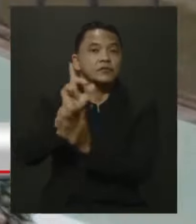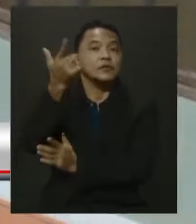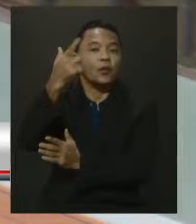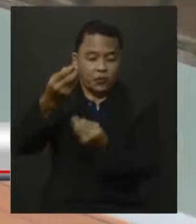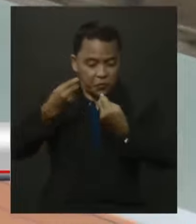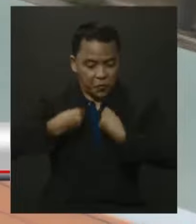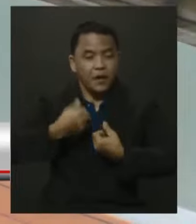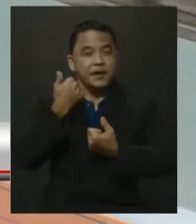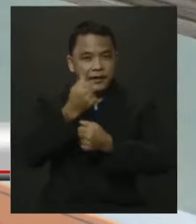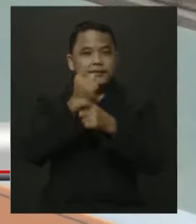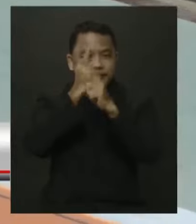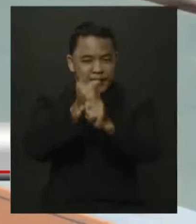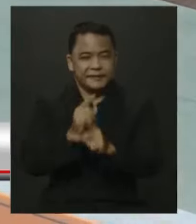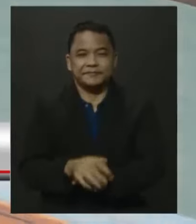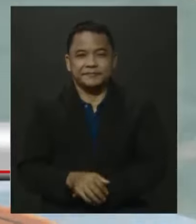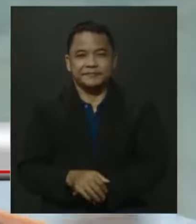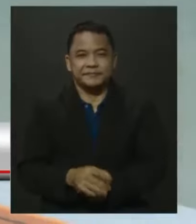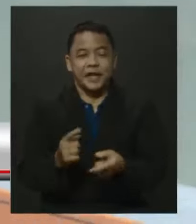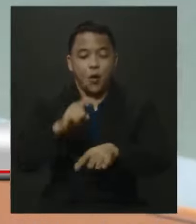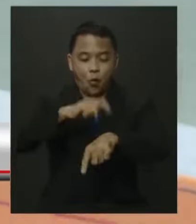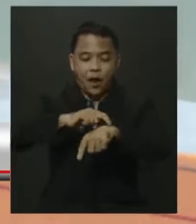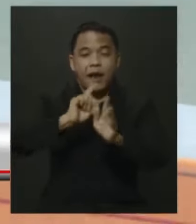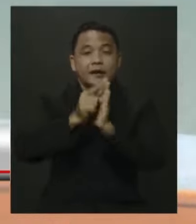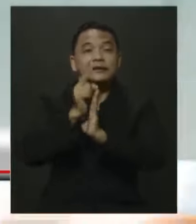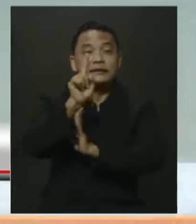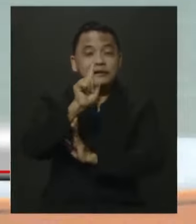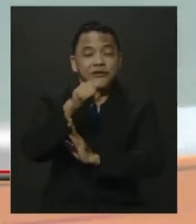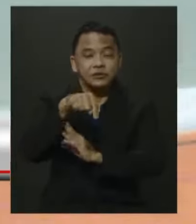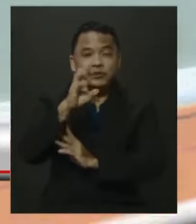ครองได้ตามคาดนะคะด้วยเวลา1นาที